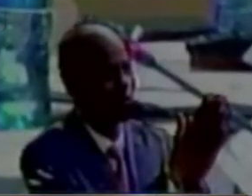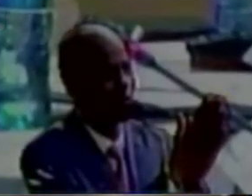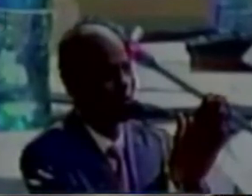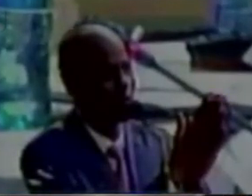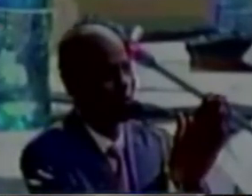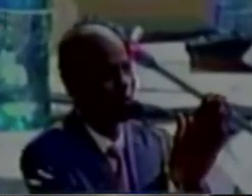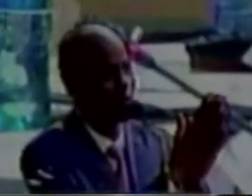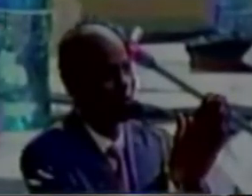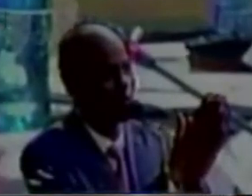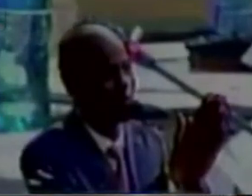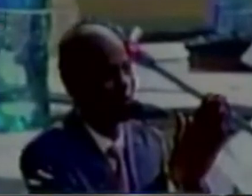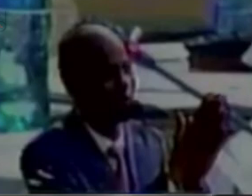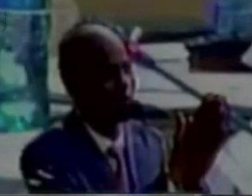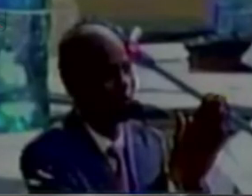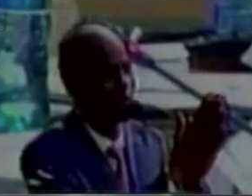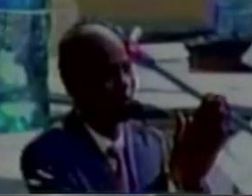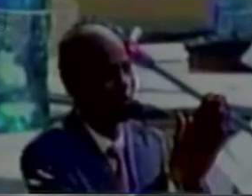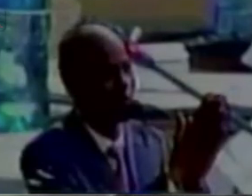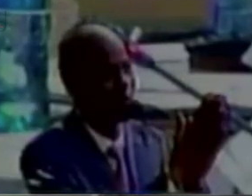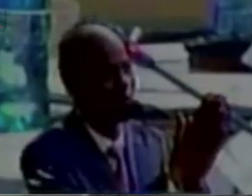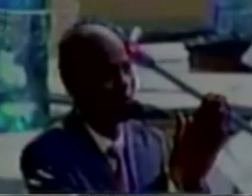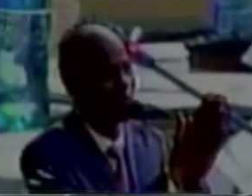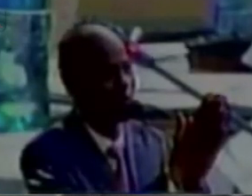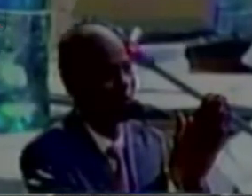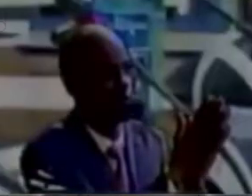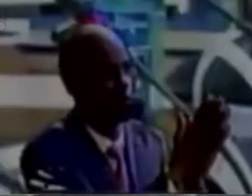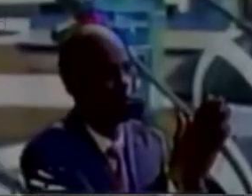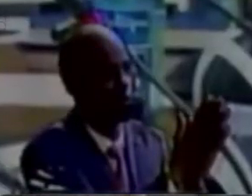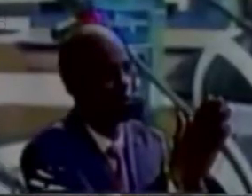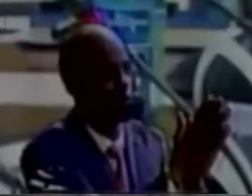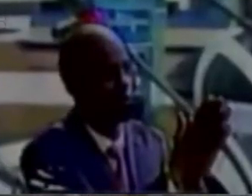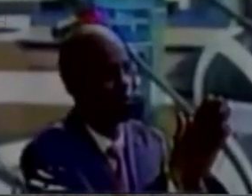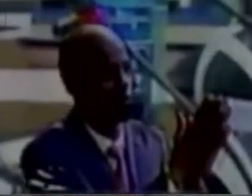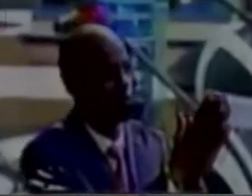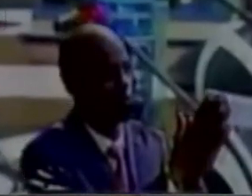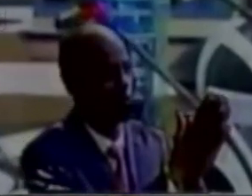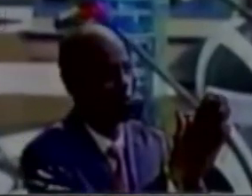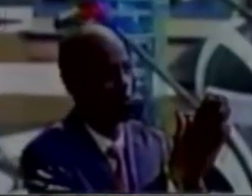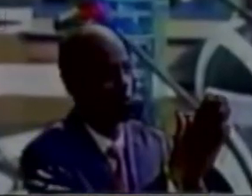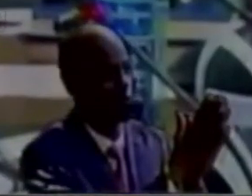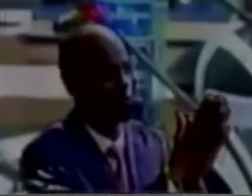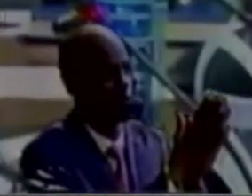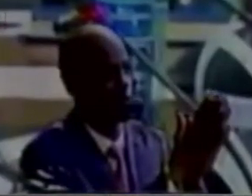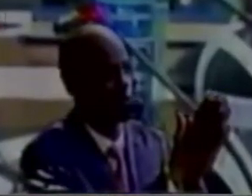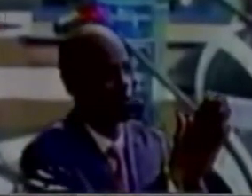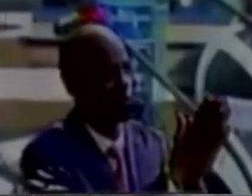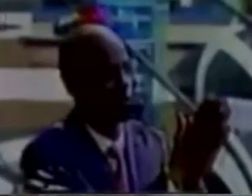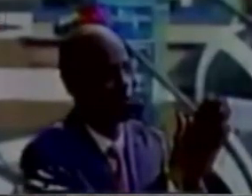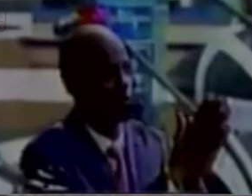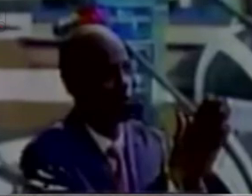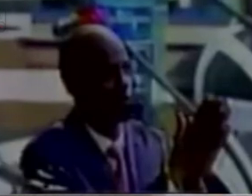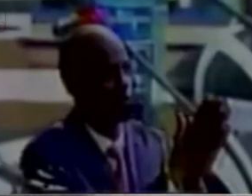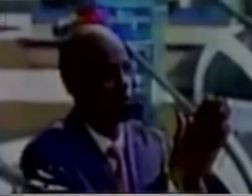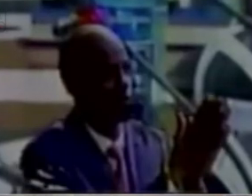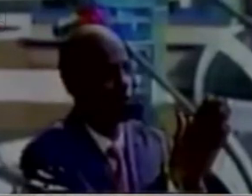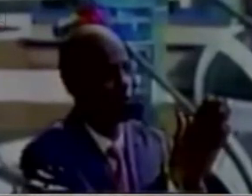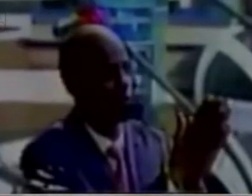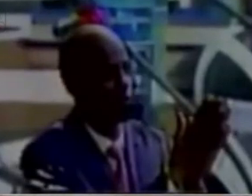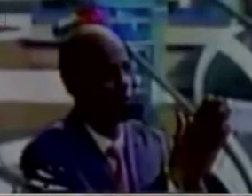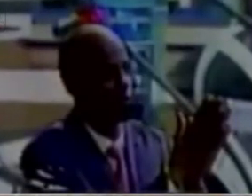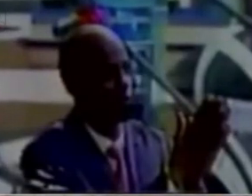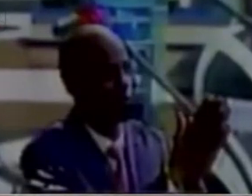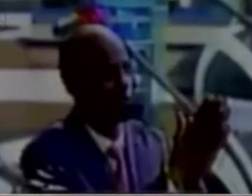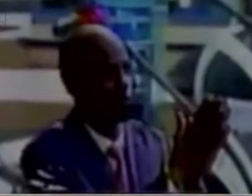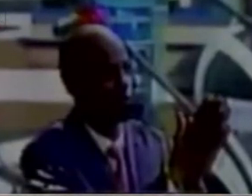travers les mécanismes existants dans le gouvernement pour le renforcer. C'est pour moi très important de confirmer